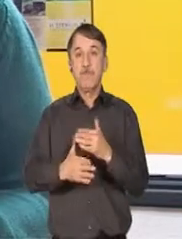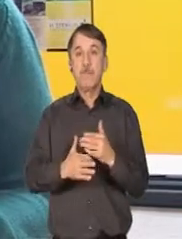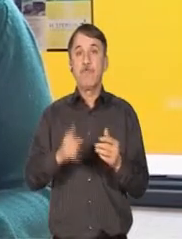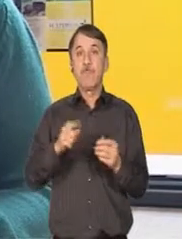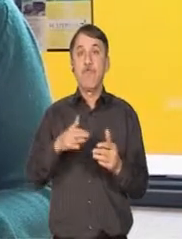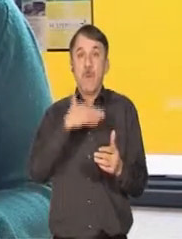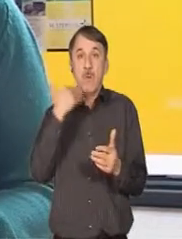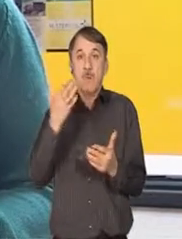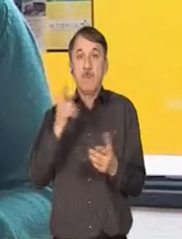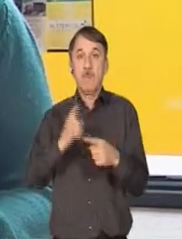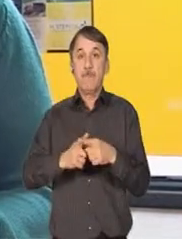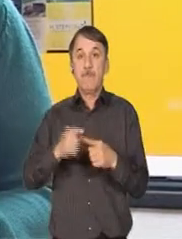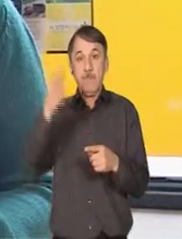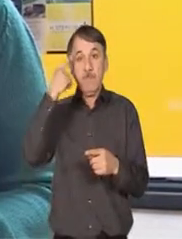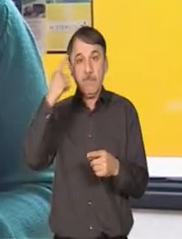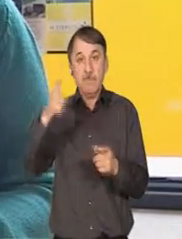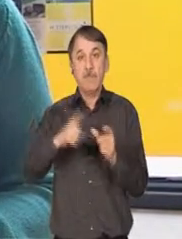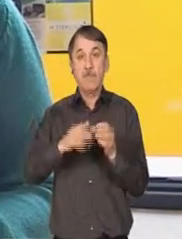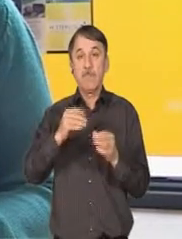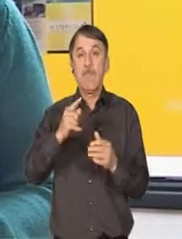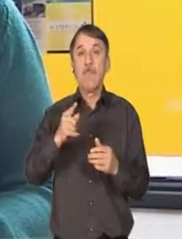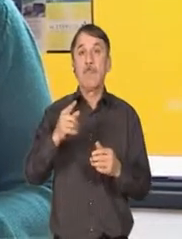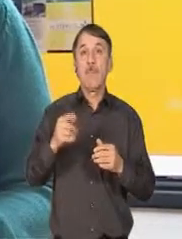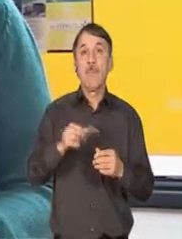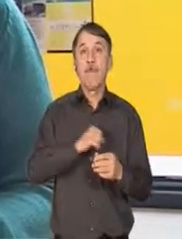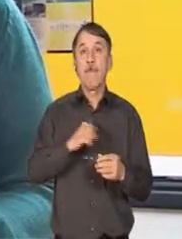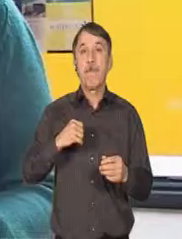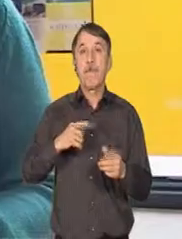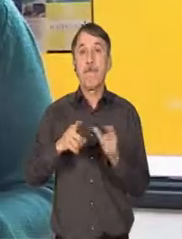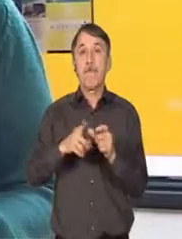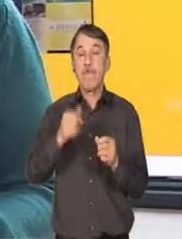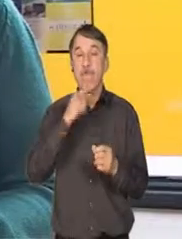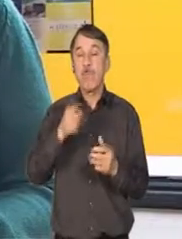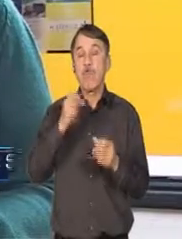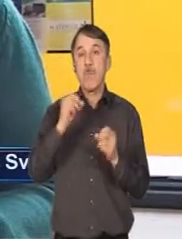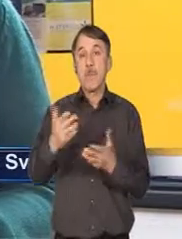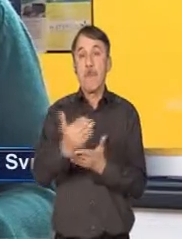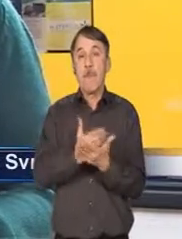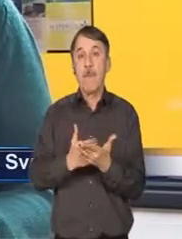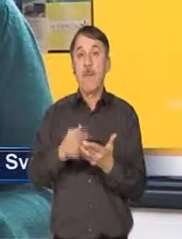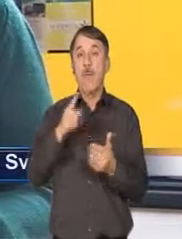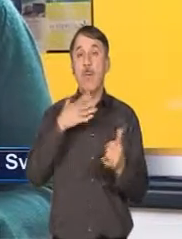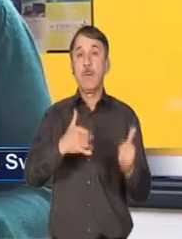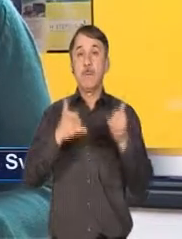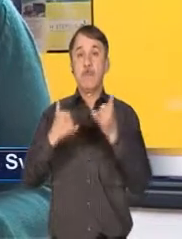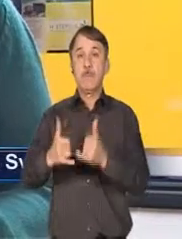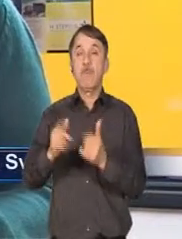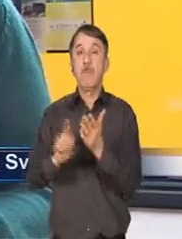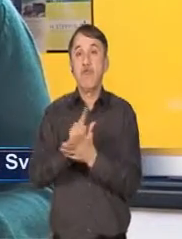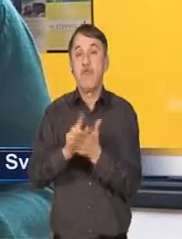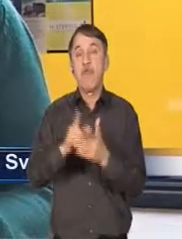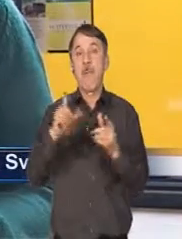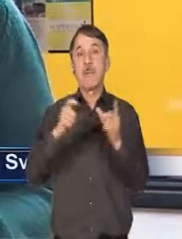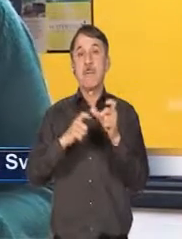većina Novosađana zna to da je svaki sat koji dete provede u svratištu zapravo sat manje